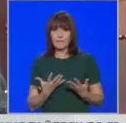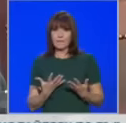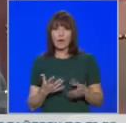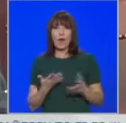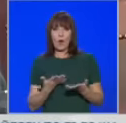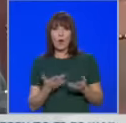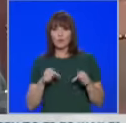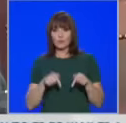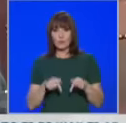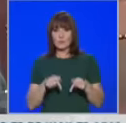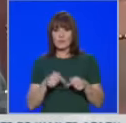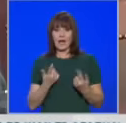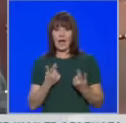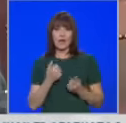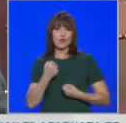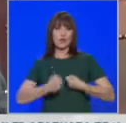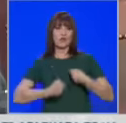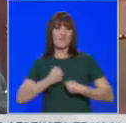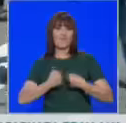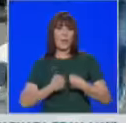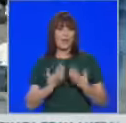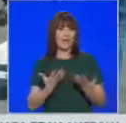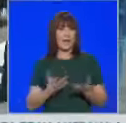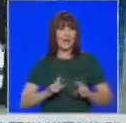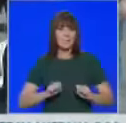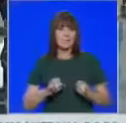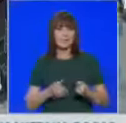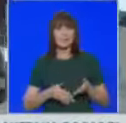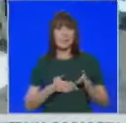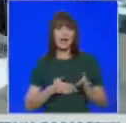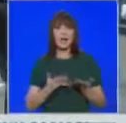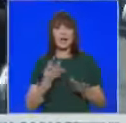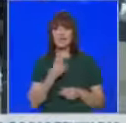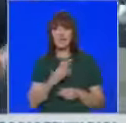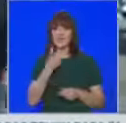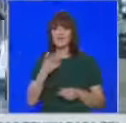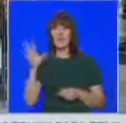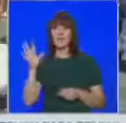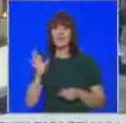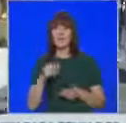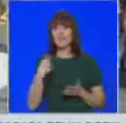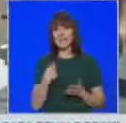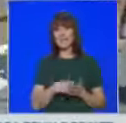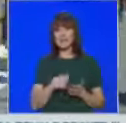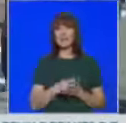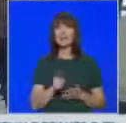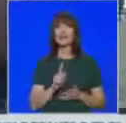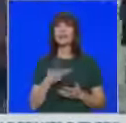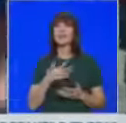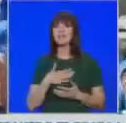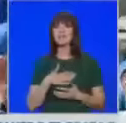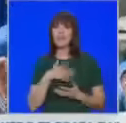отколкото сегашната реакция на шофьорите в спешна помощ? На 22% увеличение на заплатите, защо не сте